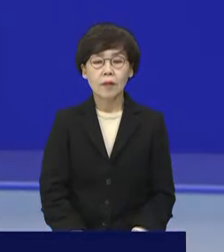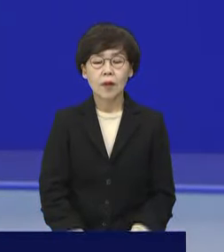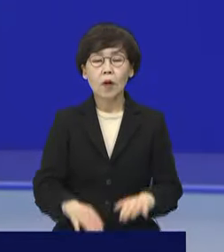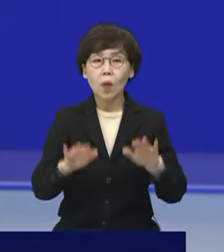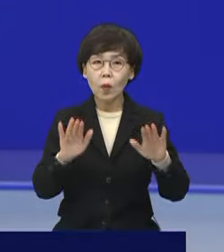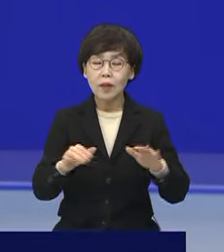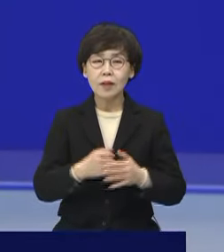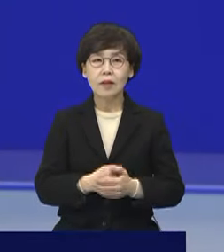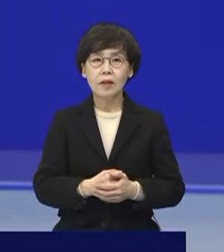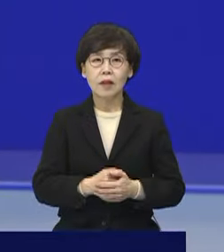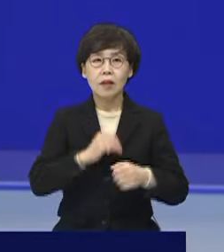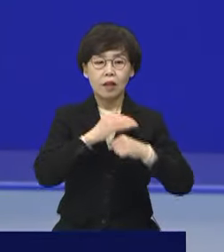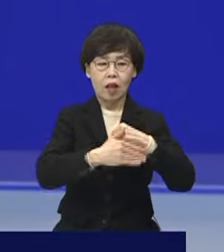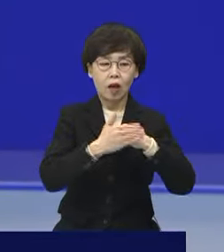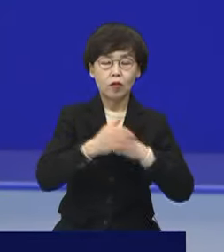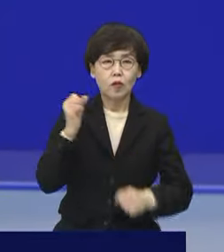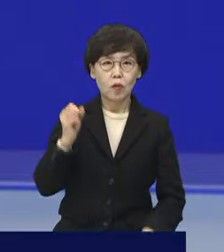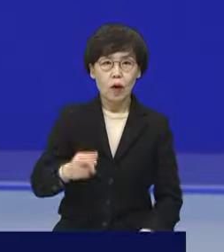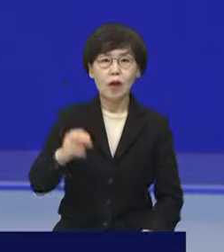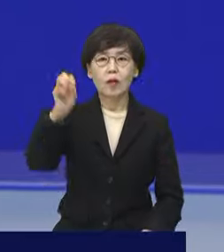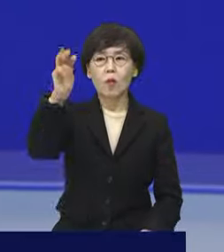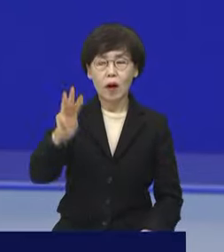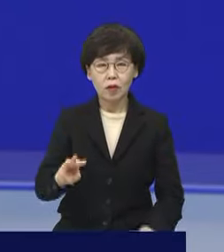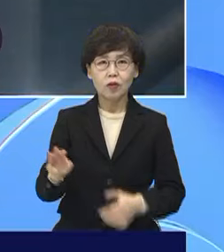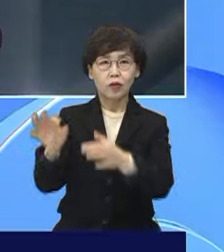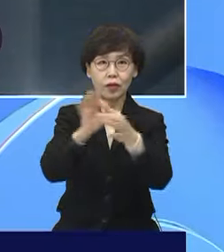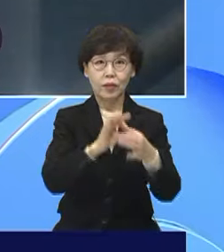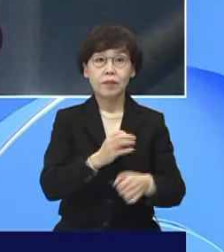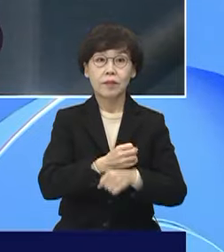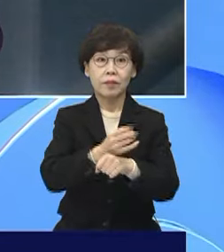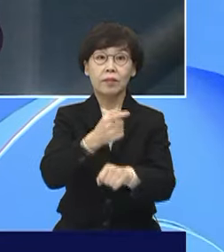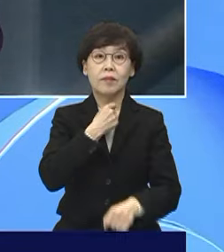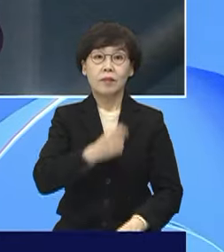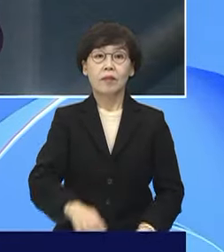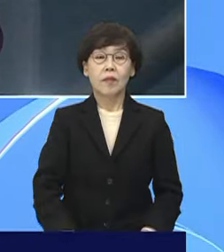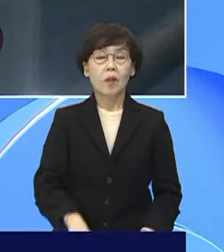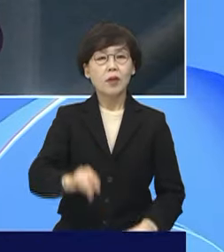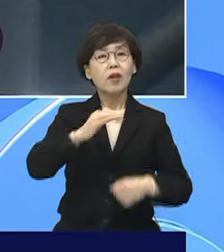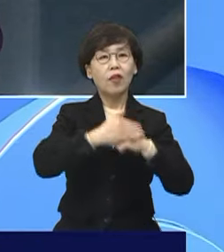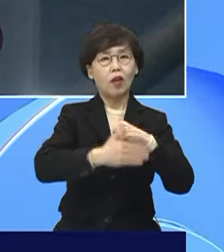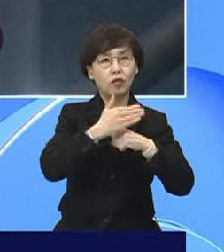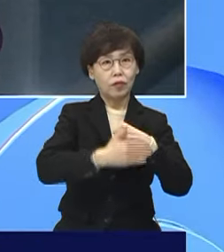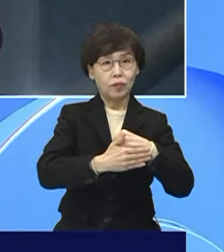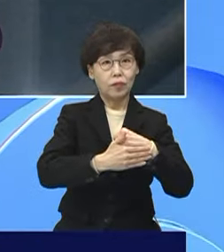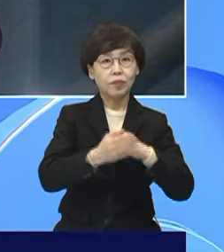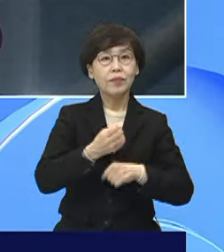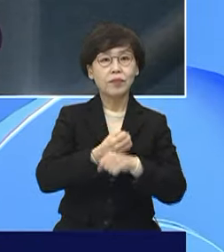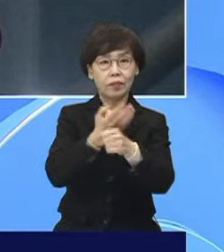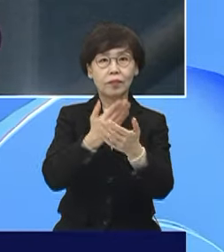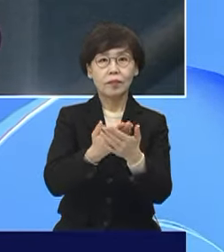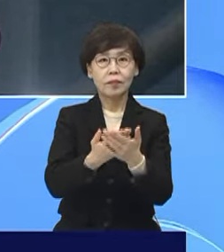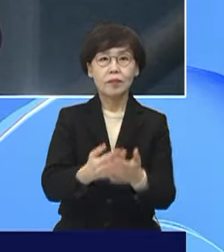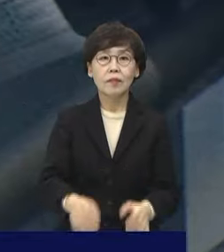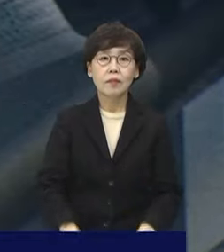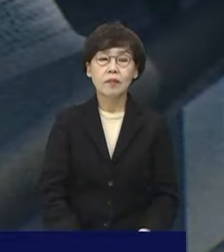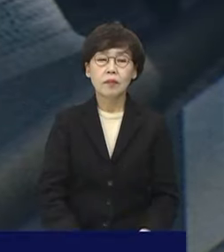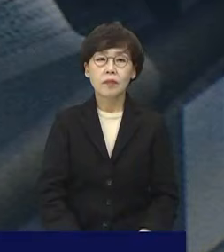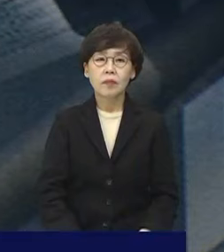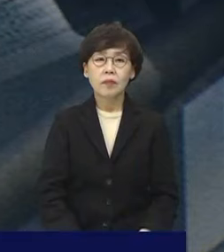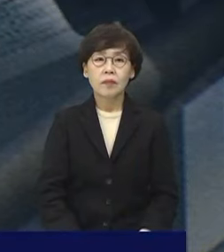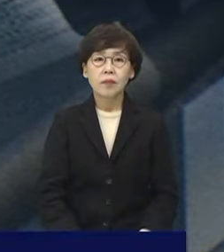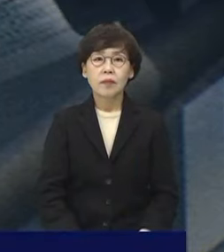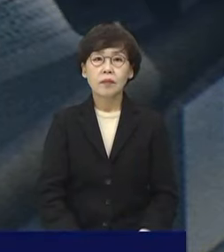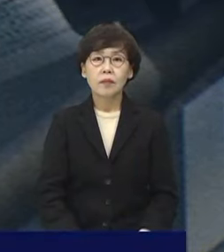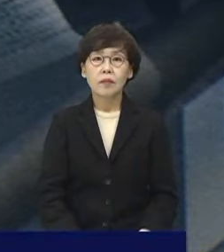예, 네트워크 현장 오늘은 대구와 광주 차례로 연결하겠습니다. 먼저 대구로 가보죠. 김명미 앵커. 네,